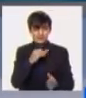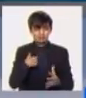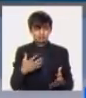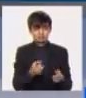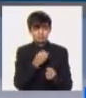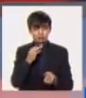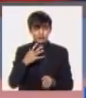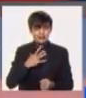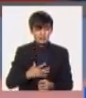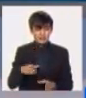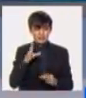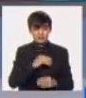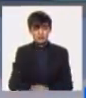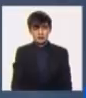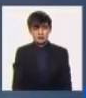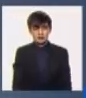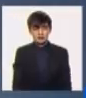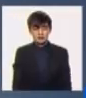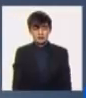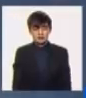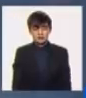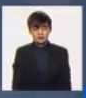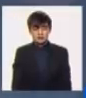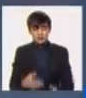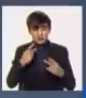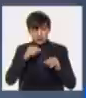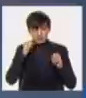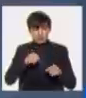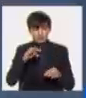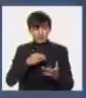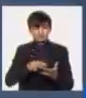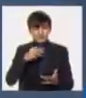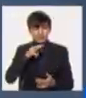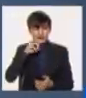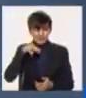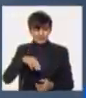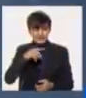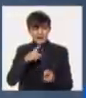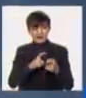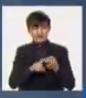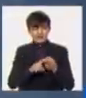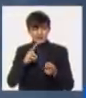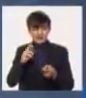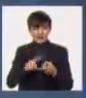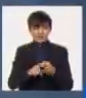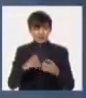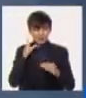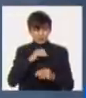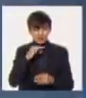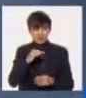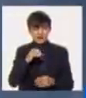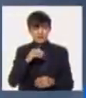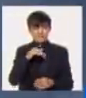терпение вам и нам всем. Где можно пройти тест на коронавирус? В Алматы частный благотворительный фонд